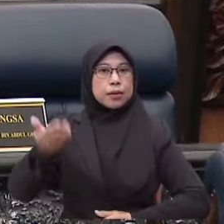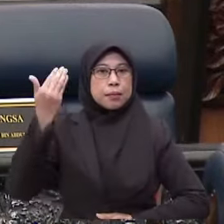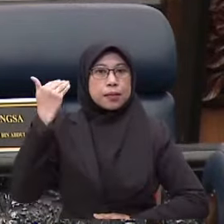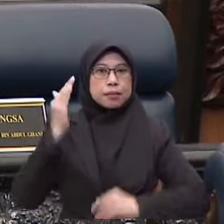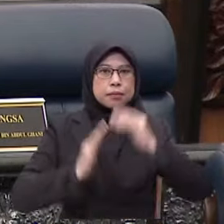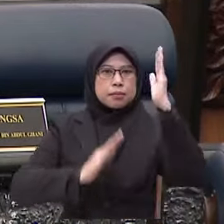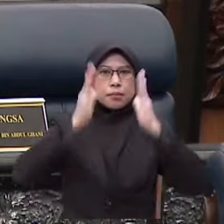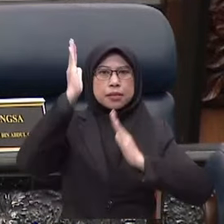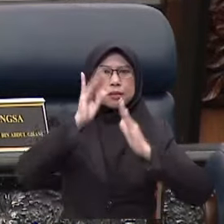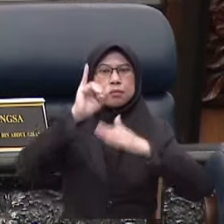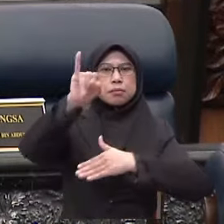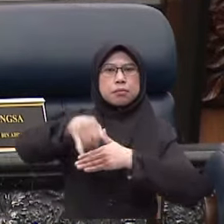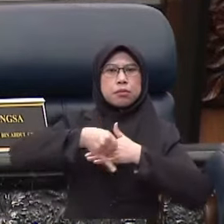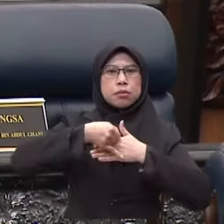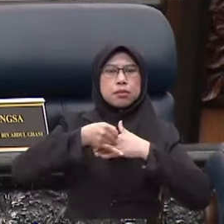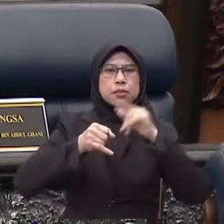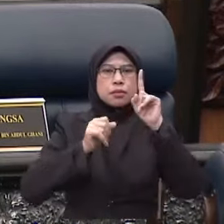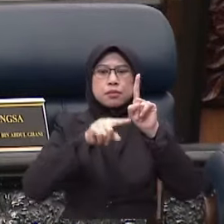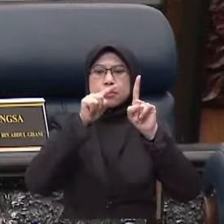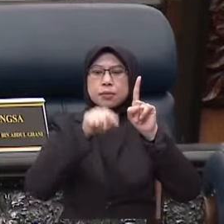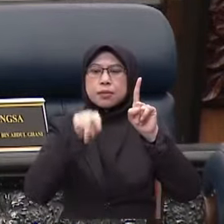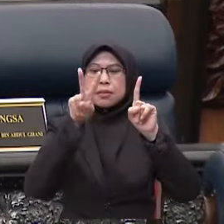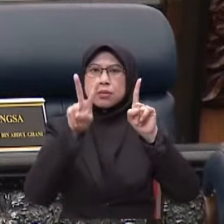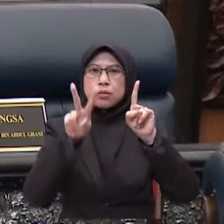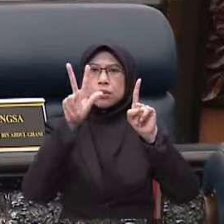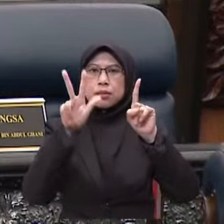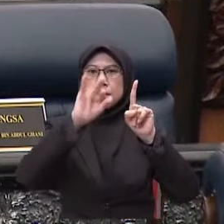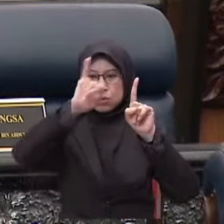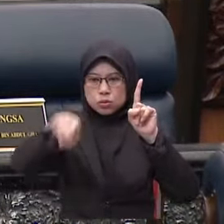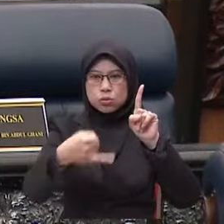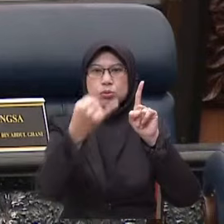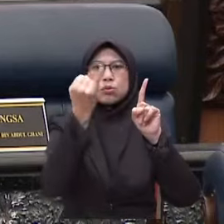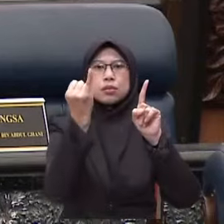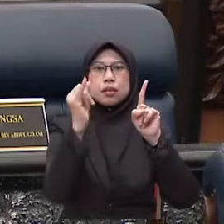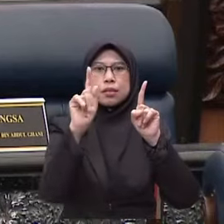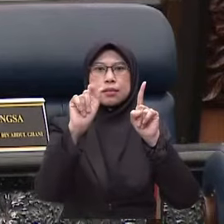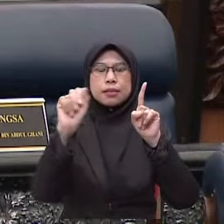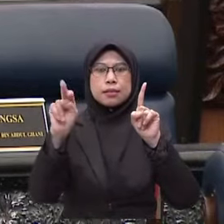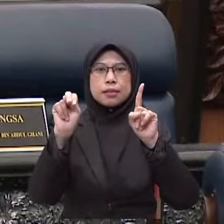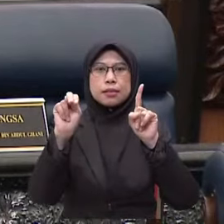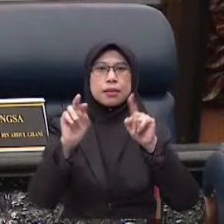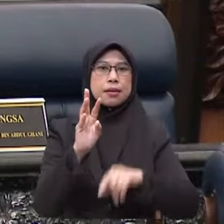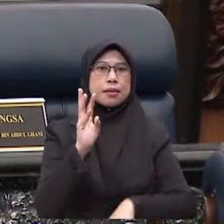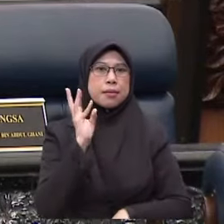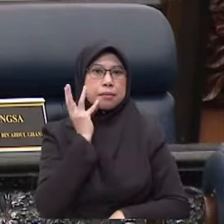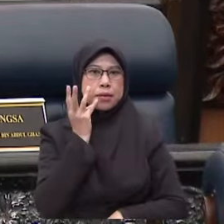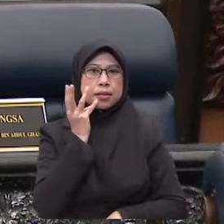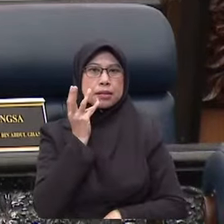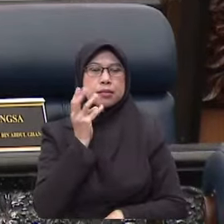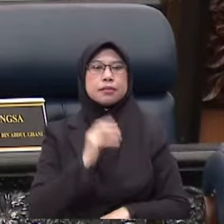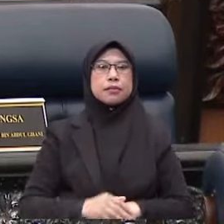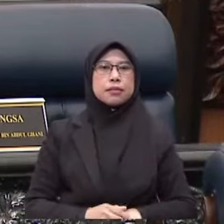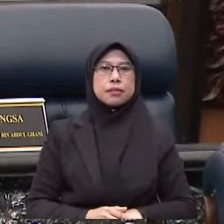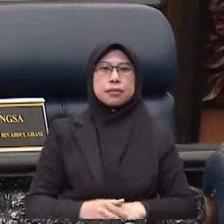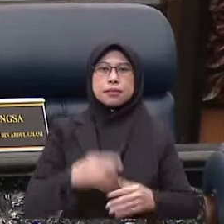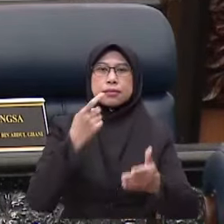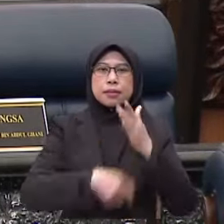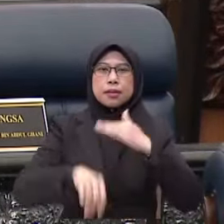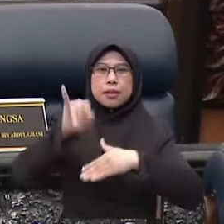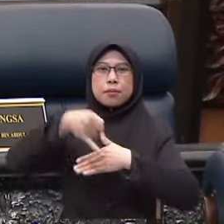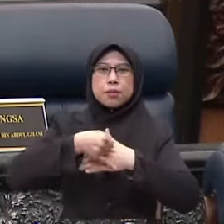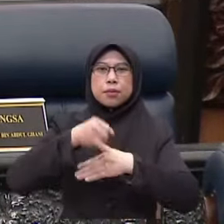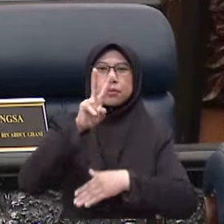Malaysia meng juta Tan beras dari negara dengan nilai import